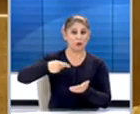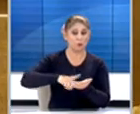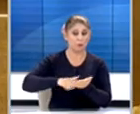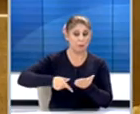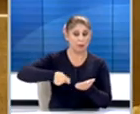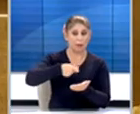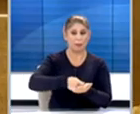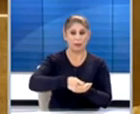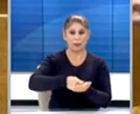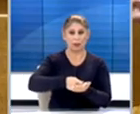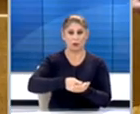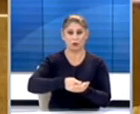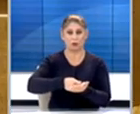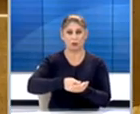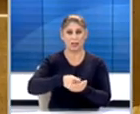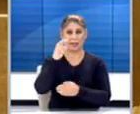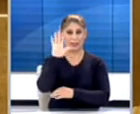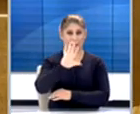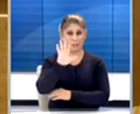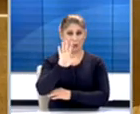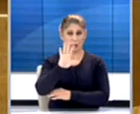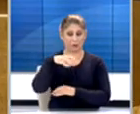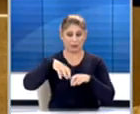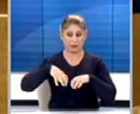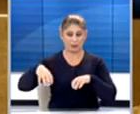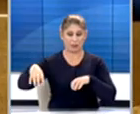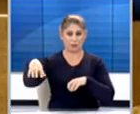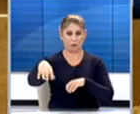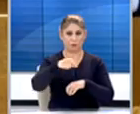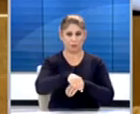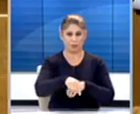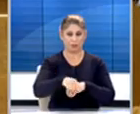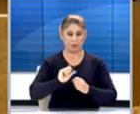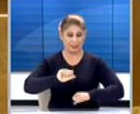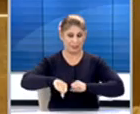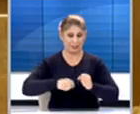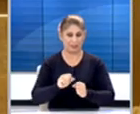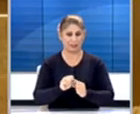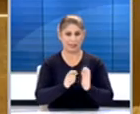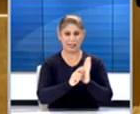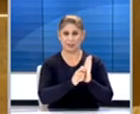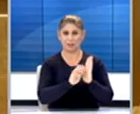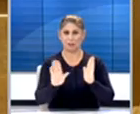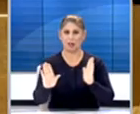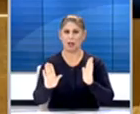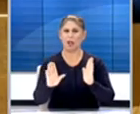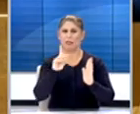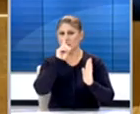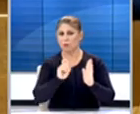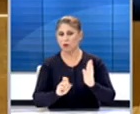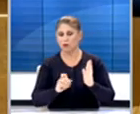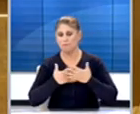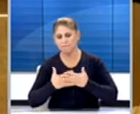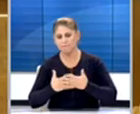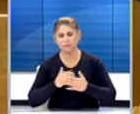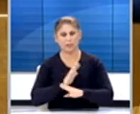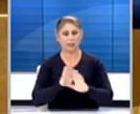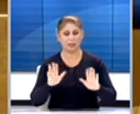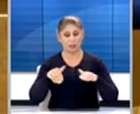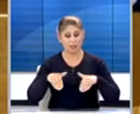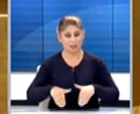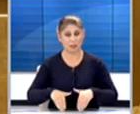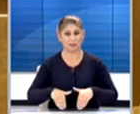σταθμοί. Η σημερινή του κίνηση είναι ένα στίγμα για την παράταξή σας. Δεν υποχρεούνται να συμπαθεί κανέναν. Υποχρεούνται να